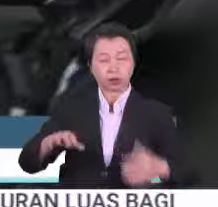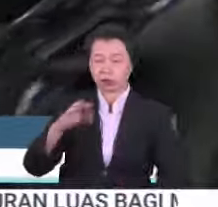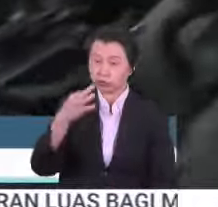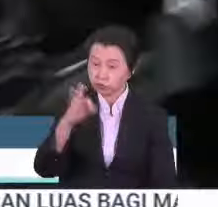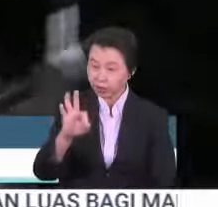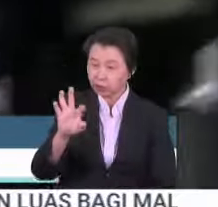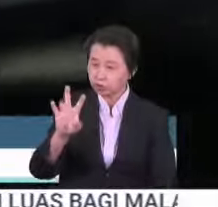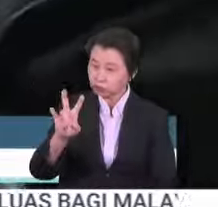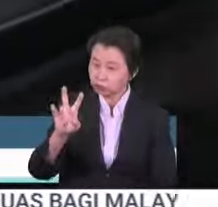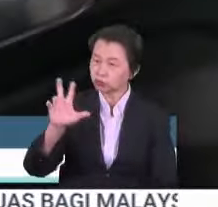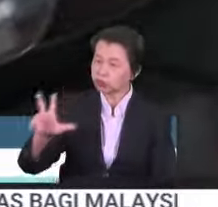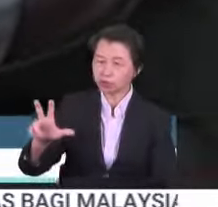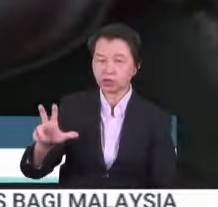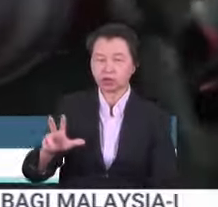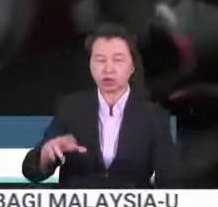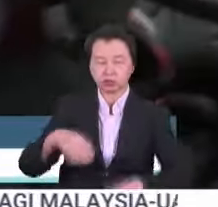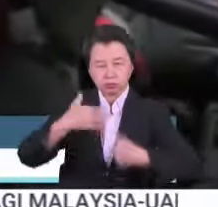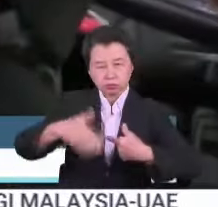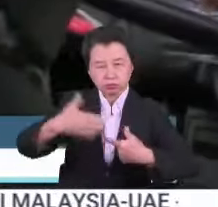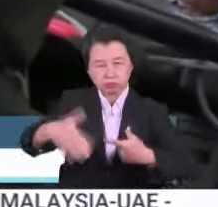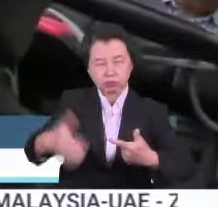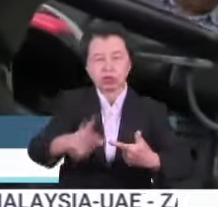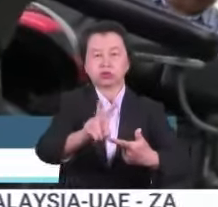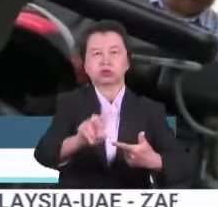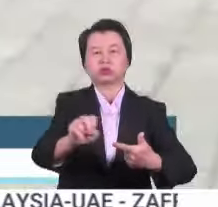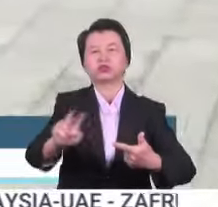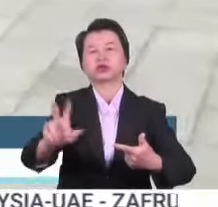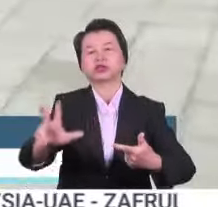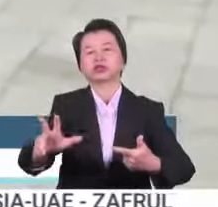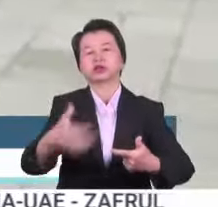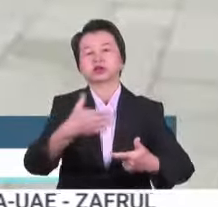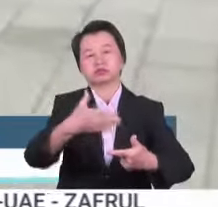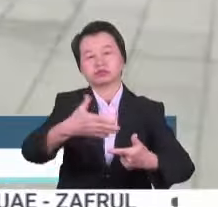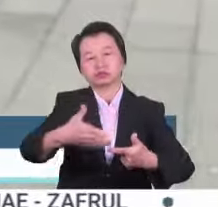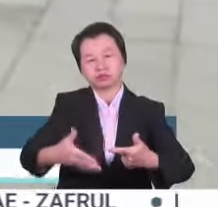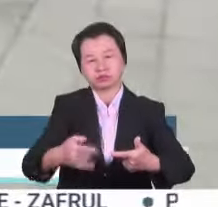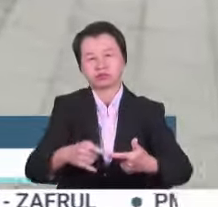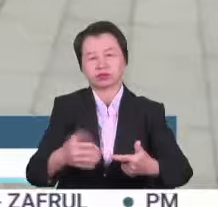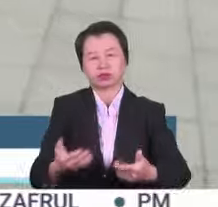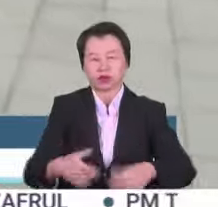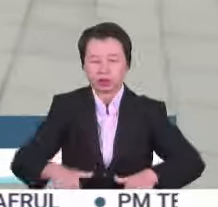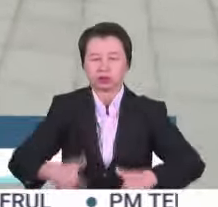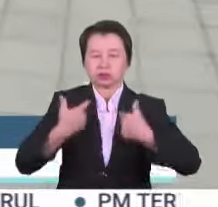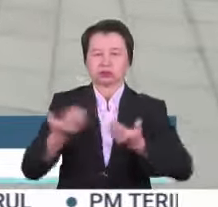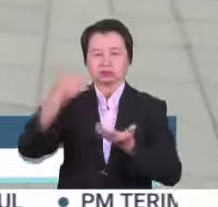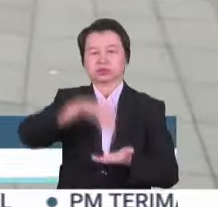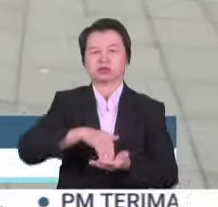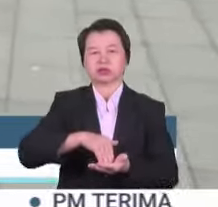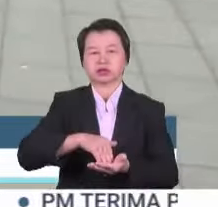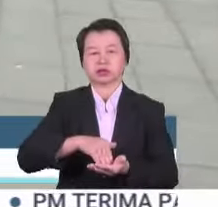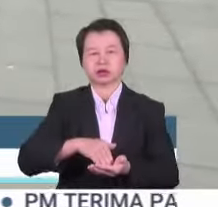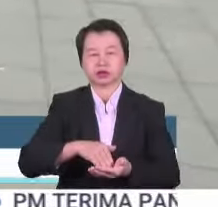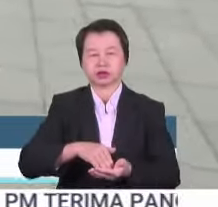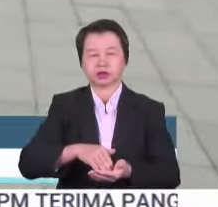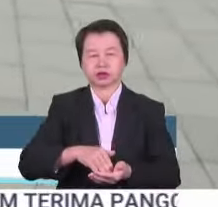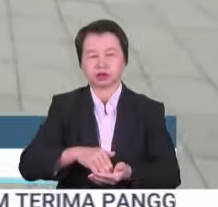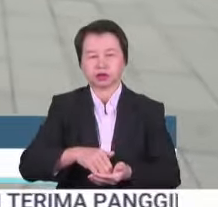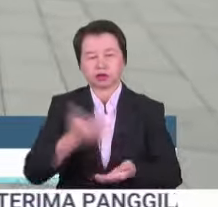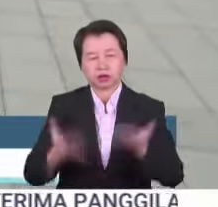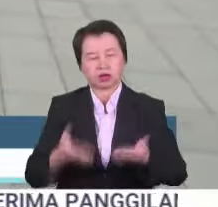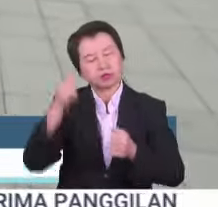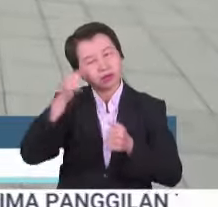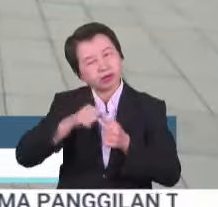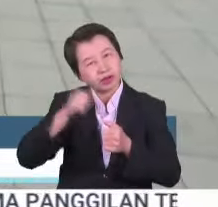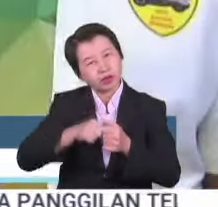addition by addition sehinggalah pada tahun 2023 jadi kita nak menghidupkan balik sama ada